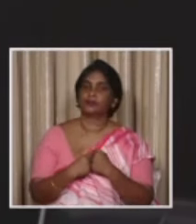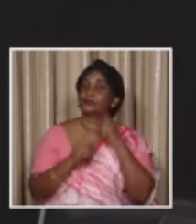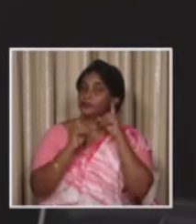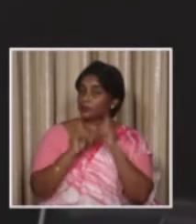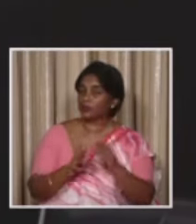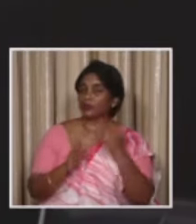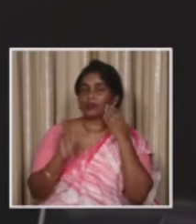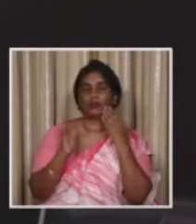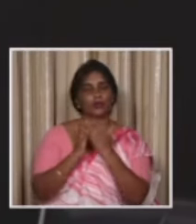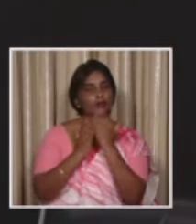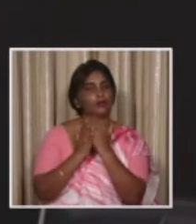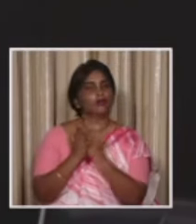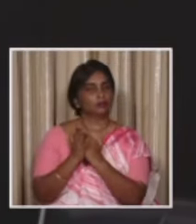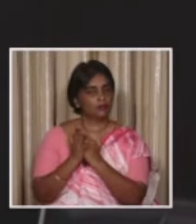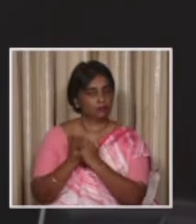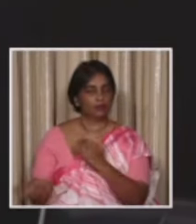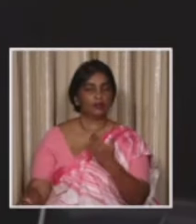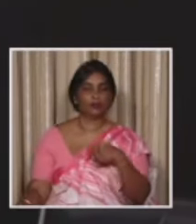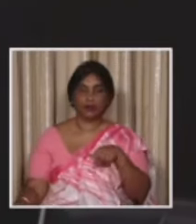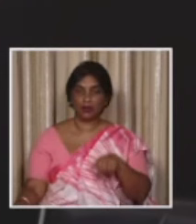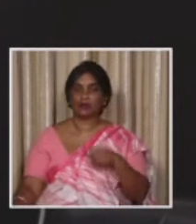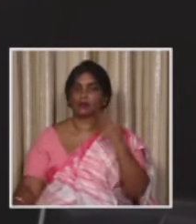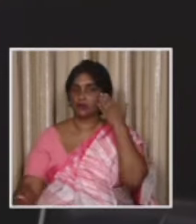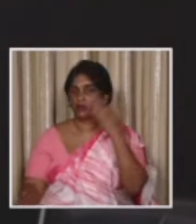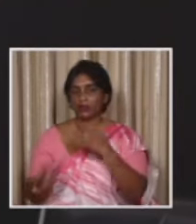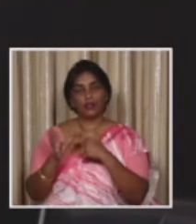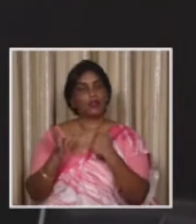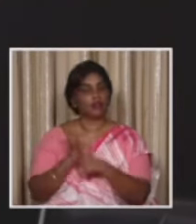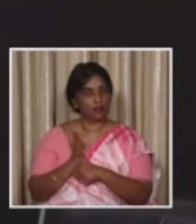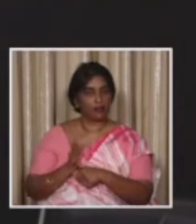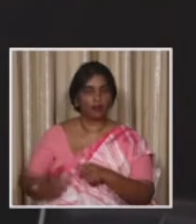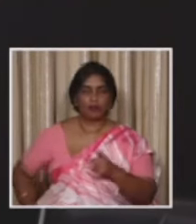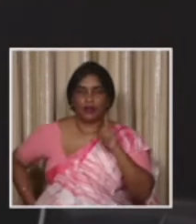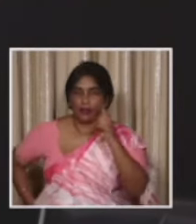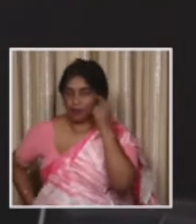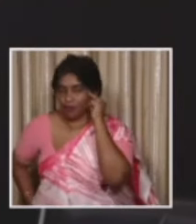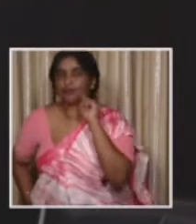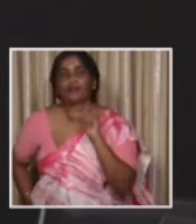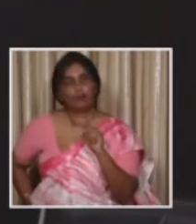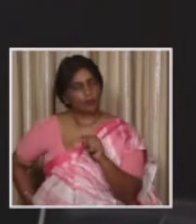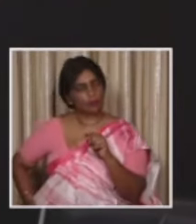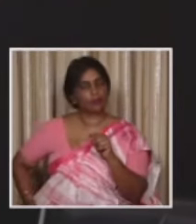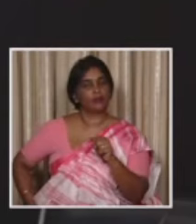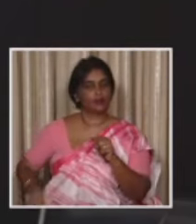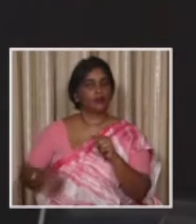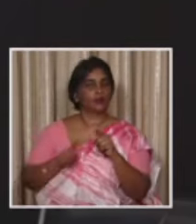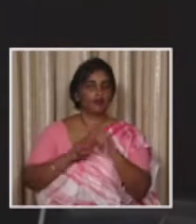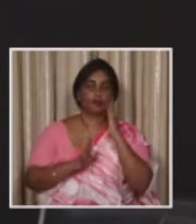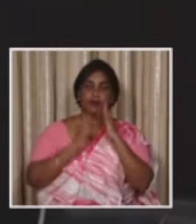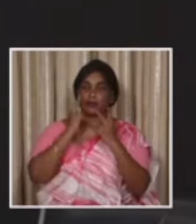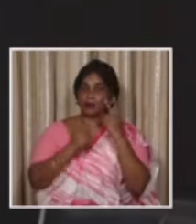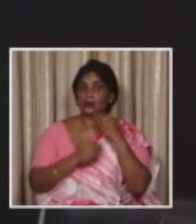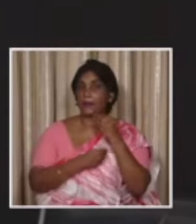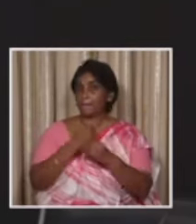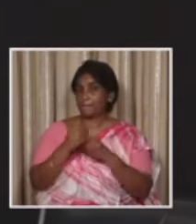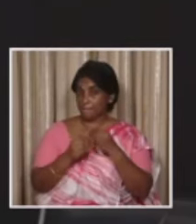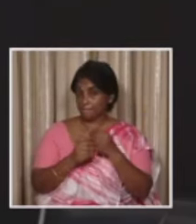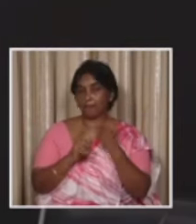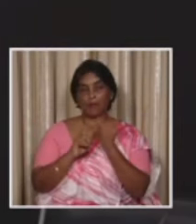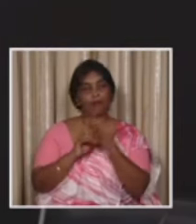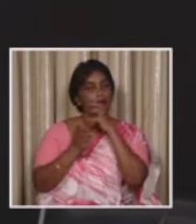එවැනි කාරණා පිළිබඳ තමයි අද අපි මේ ගේන පනතේ එක කාරණයක් වෙන සංචාර කර්මා